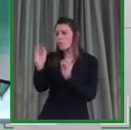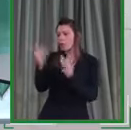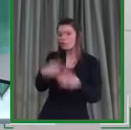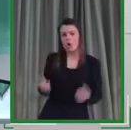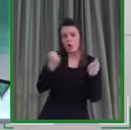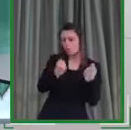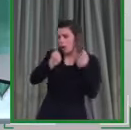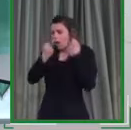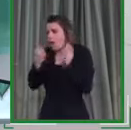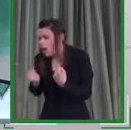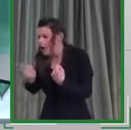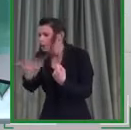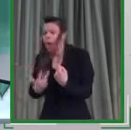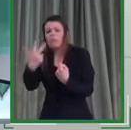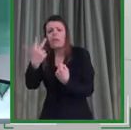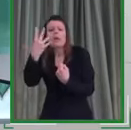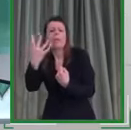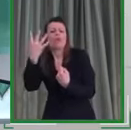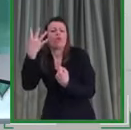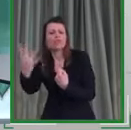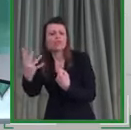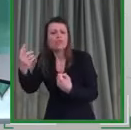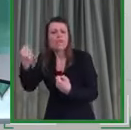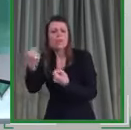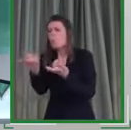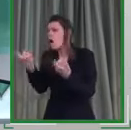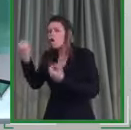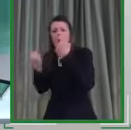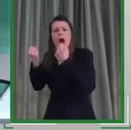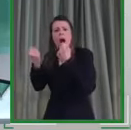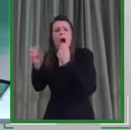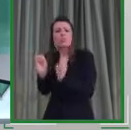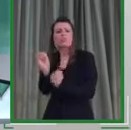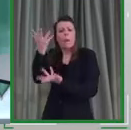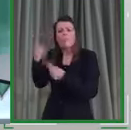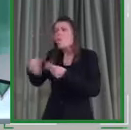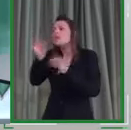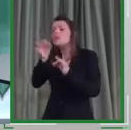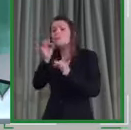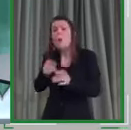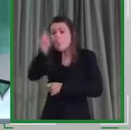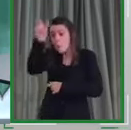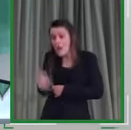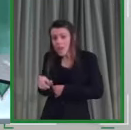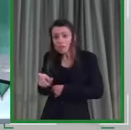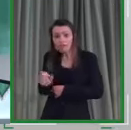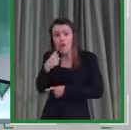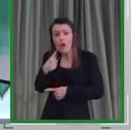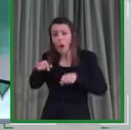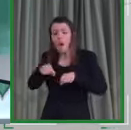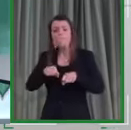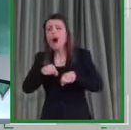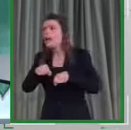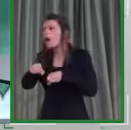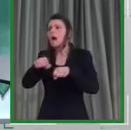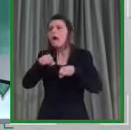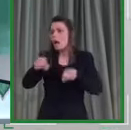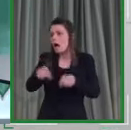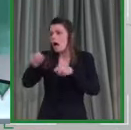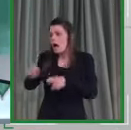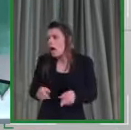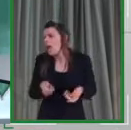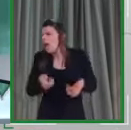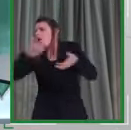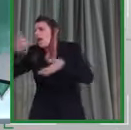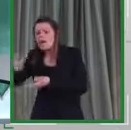autombulanze e non riescono neanche a sbarellare la persona perché non trovano non sappiamo più dove metterla questo era